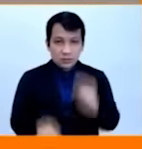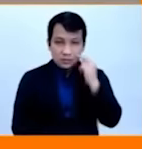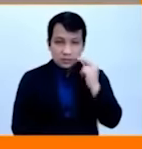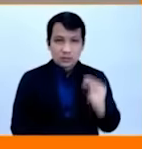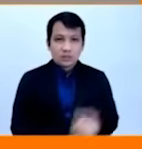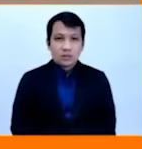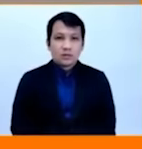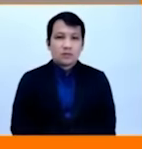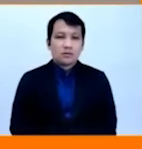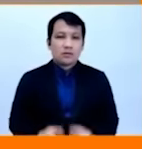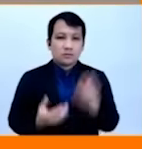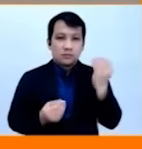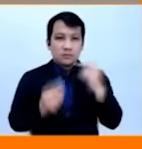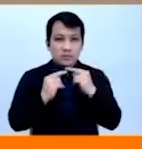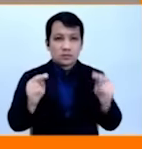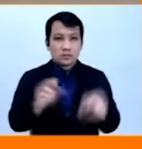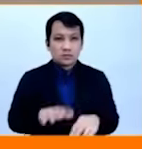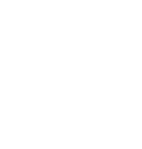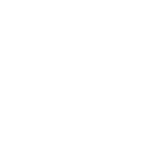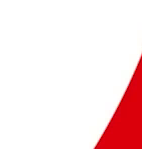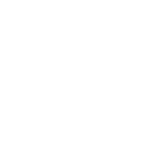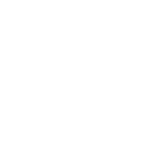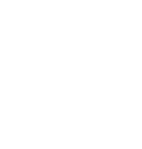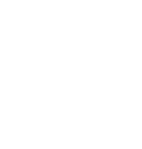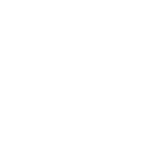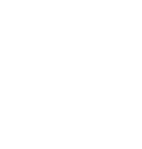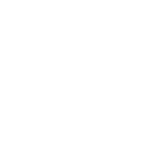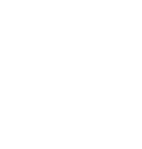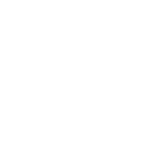Nag-uulat mula Surigao del Norte. Maraming salamat.